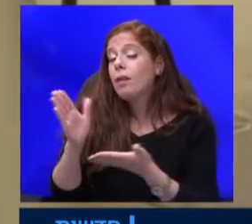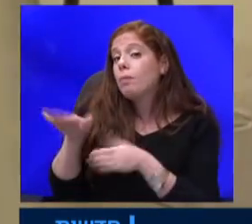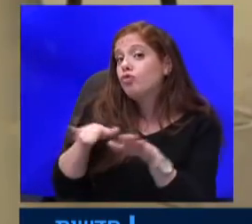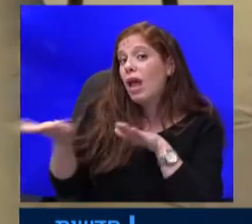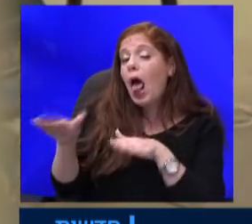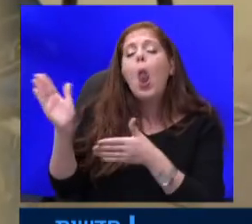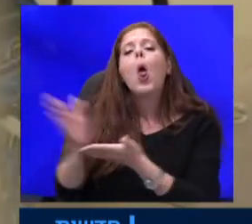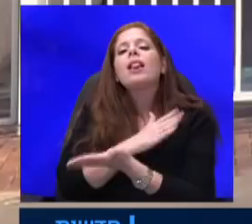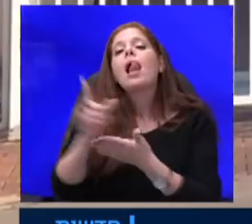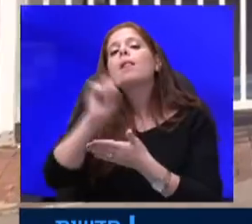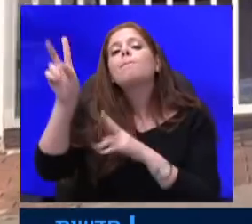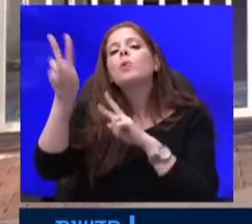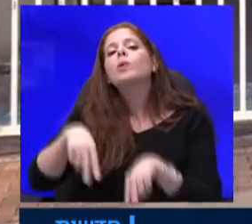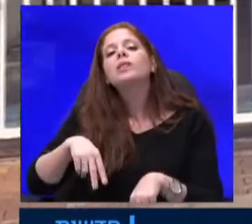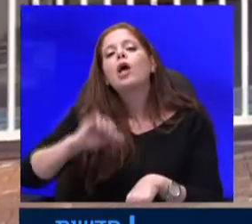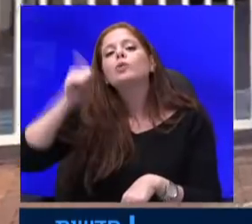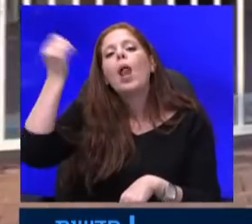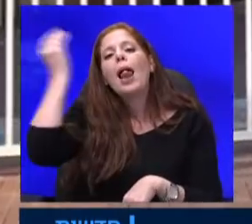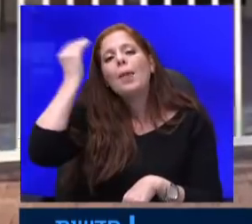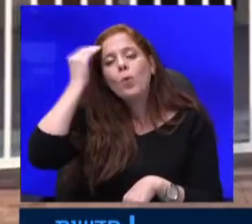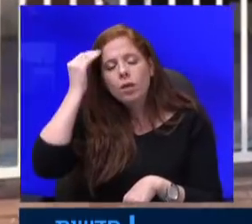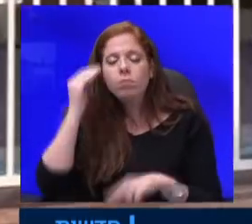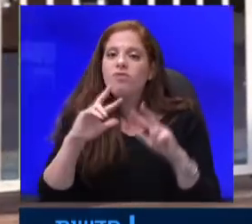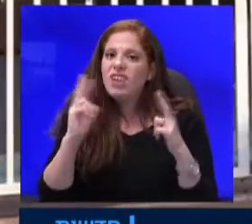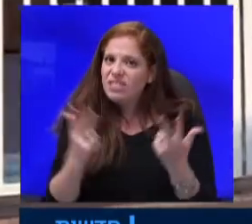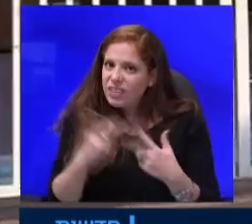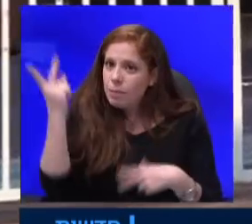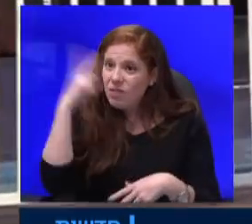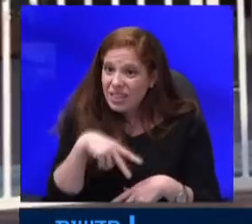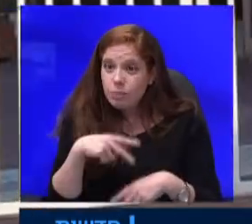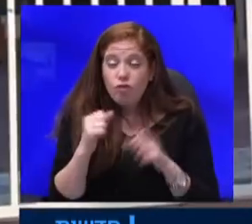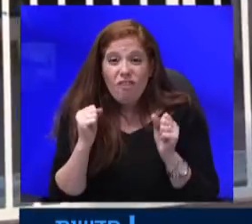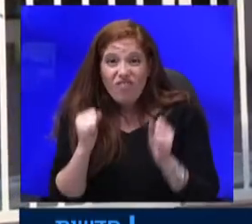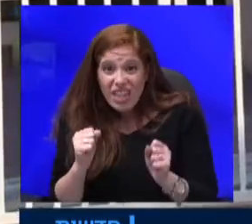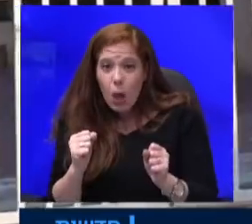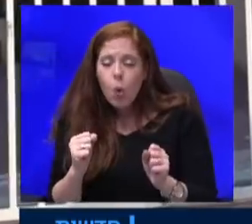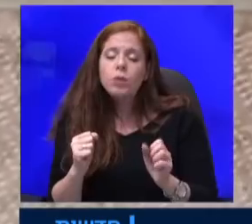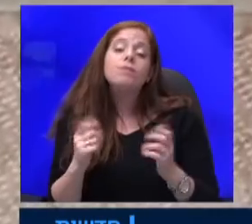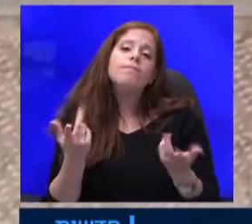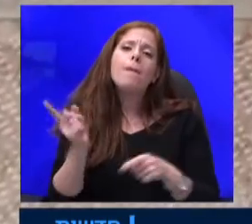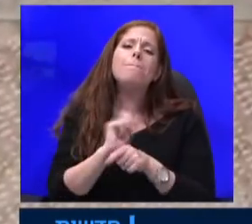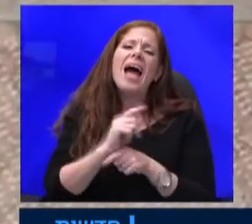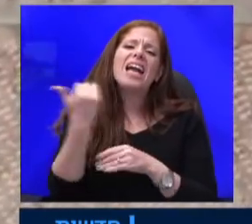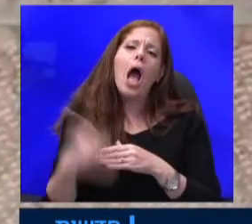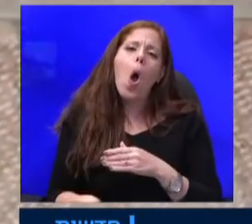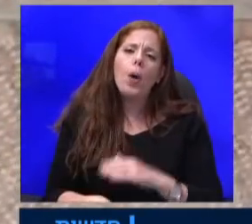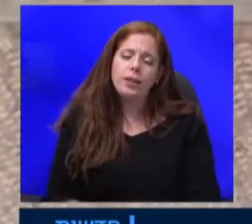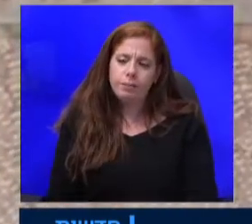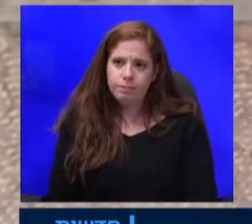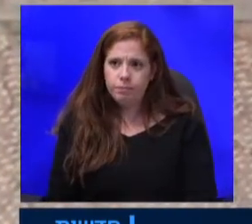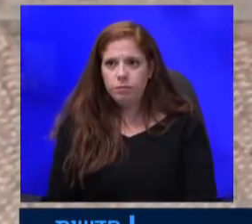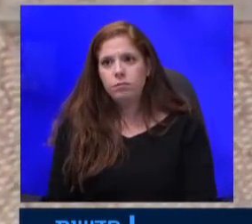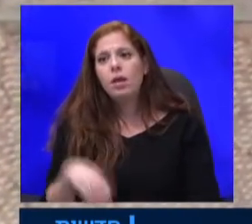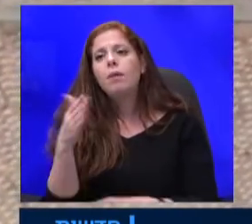ראשון, והצוותים מבינים שוודאות בעניינם תגיע שוב ברגע האחרון. מדינת ישראל מתנהלת כמו